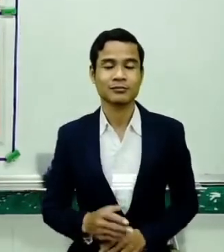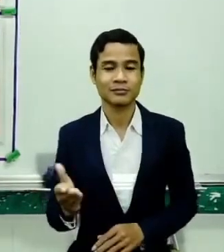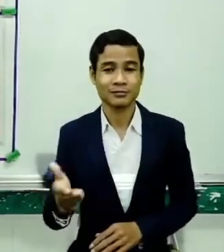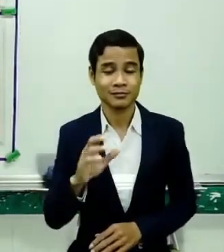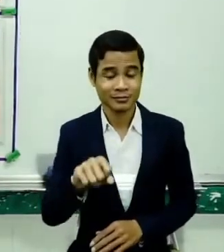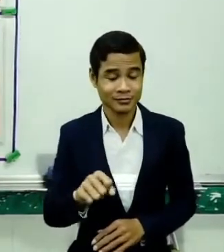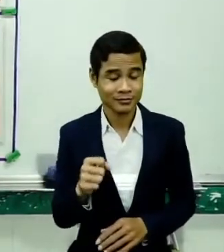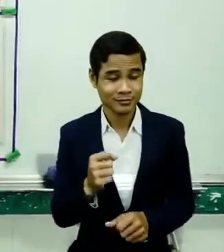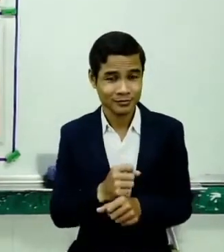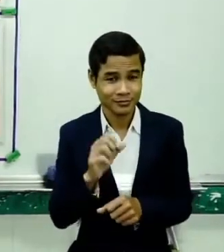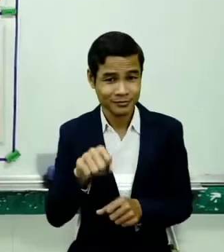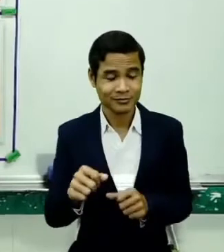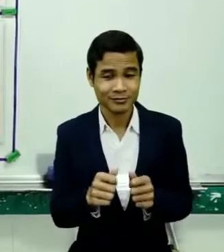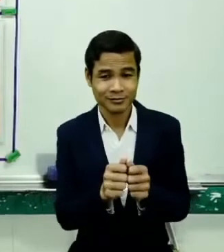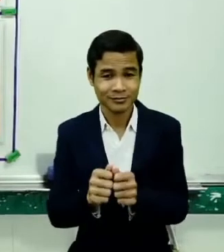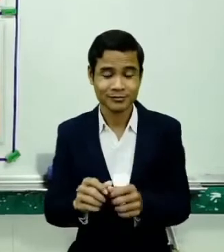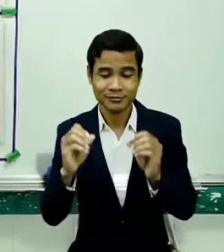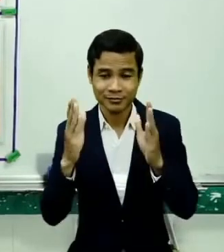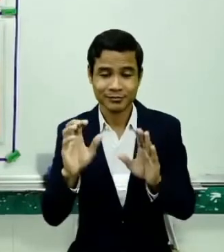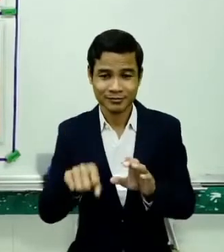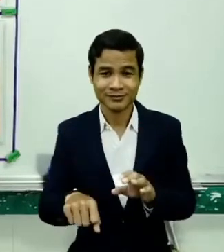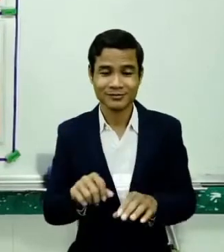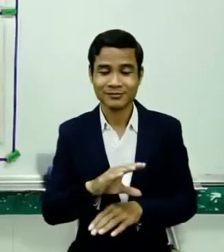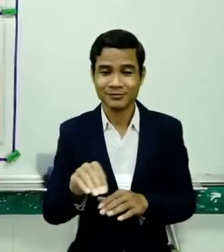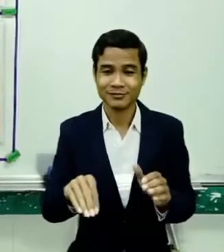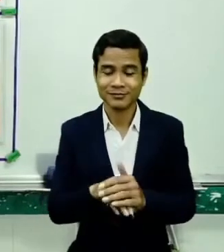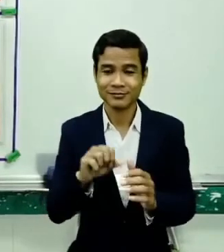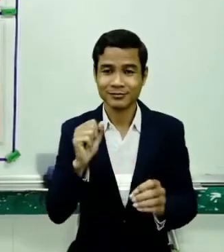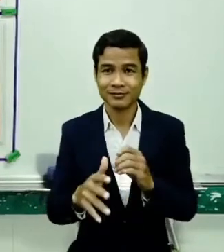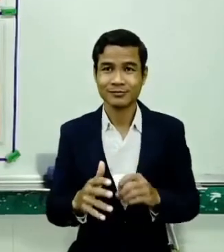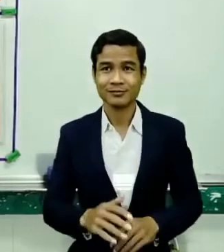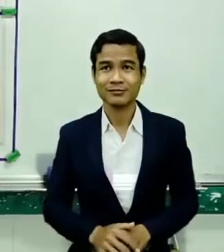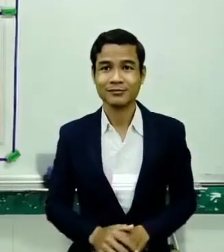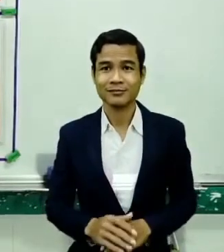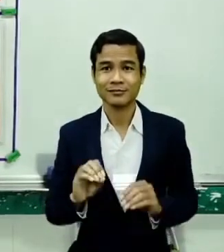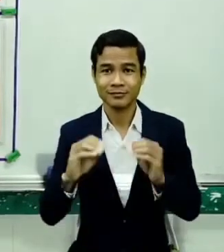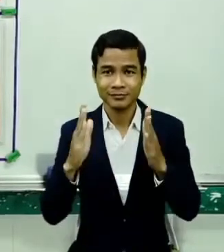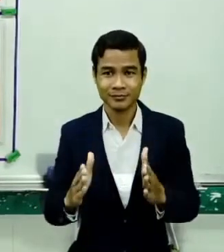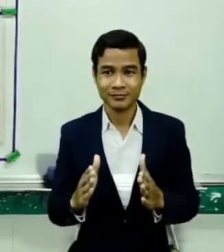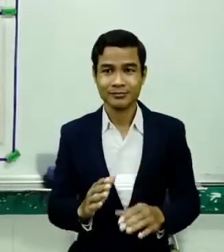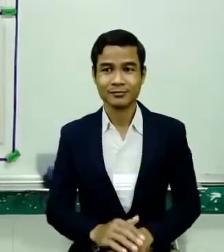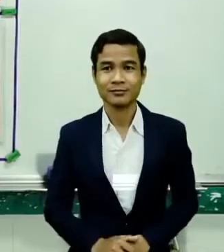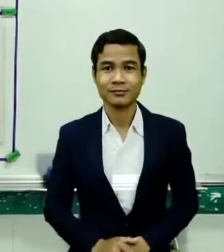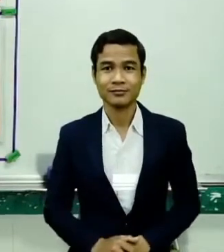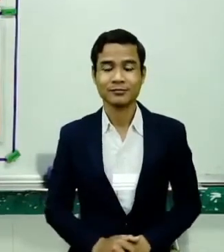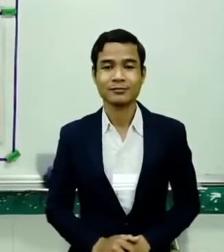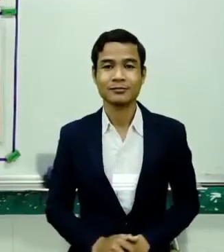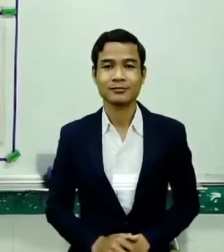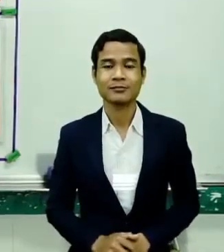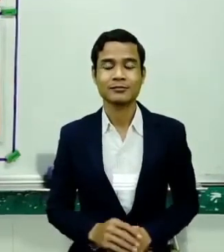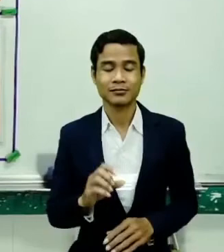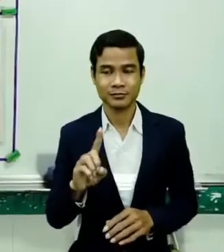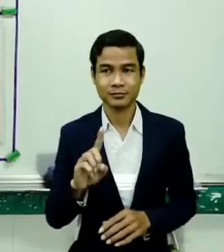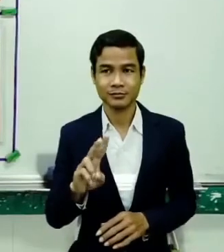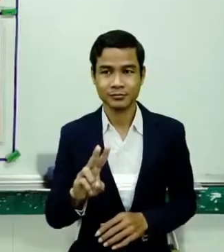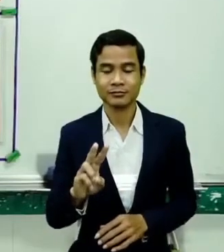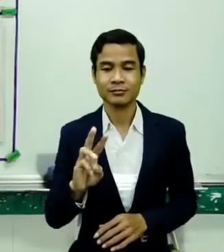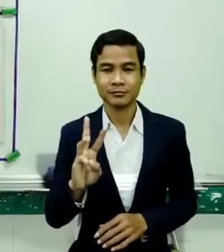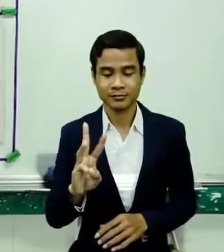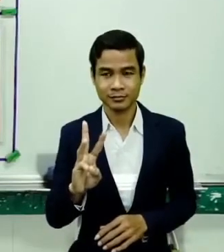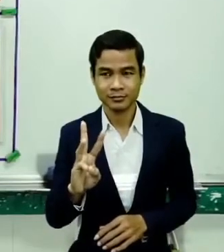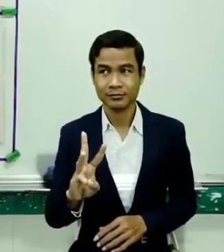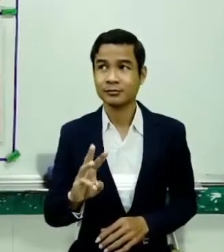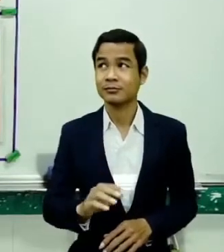អាចធ្វើបានជាមួយនឹងអ្នកគ្រូហ៎តោះអញ្ចឹងចាប់ដើមណាអ្នកគ្រូគ្រប់13 1